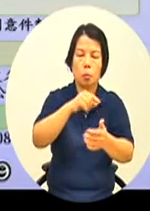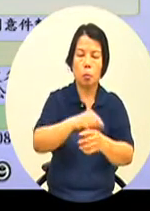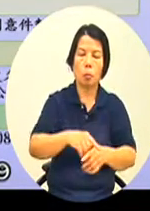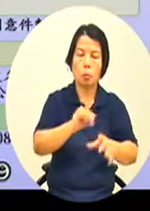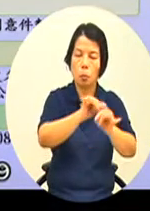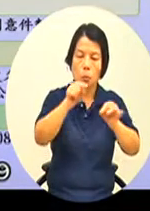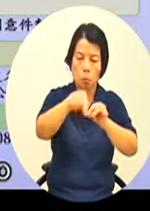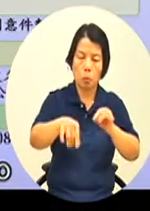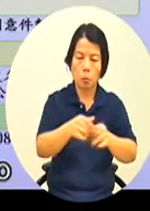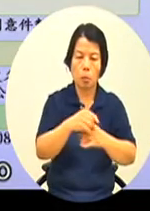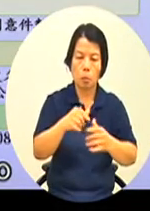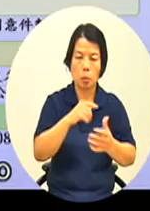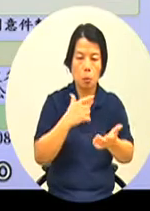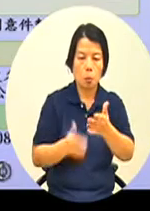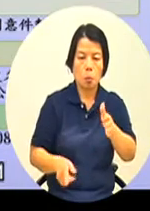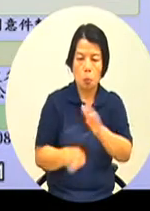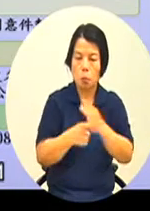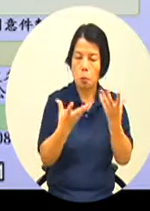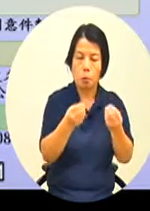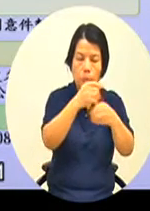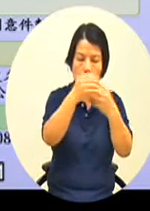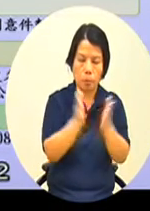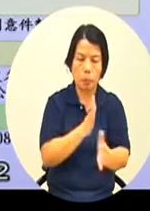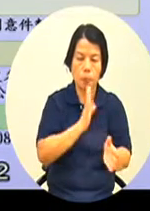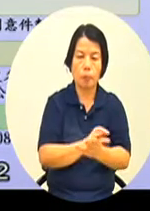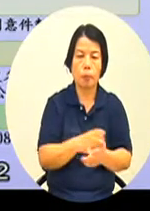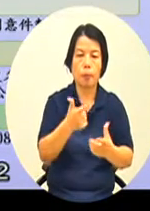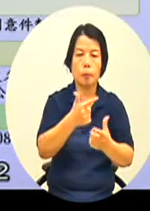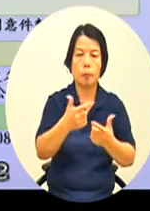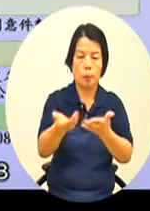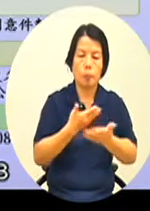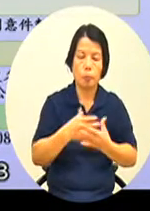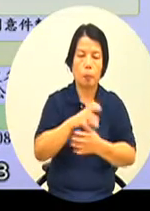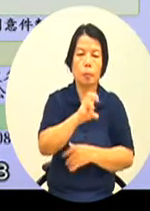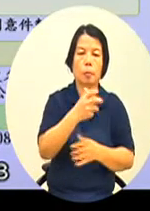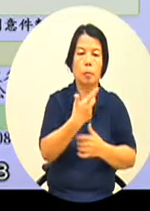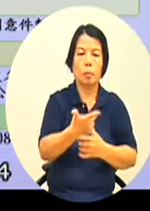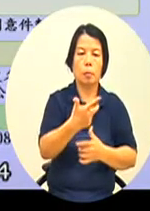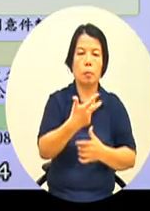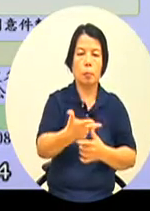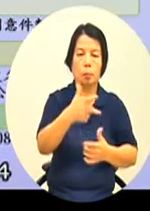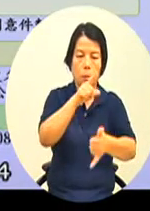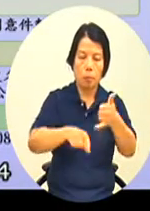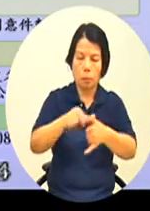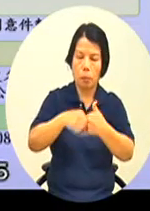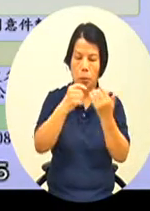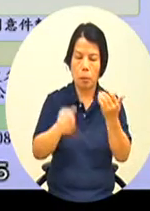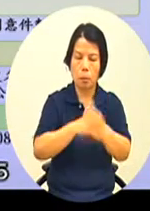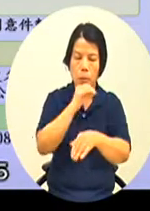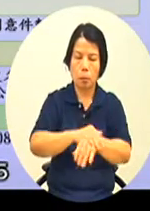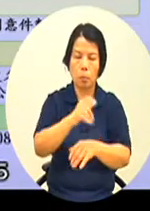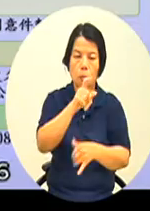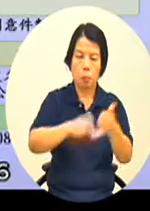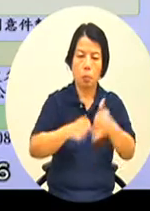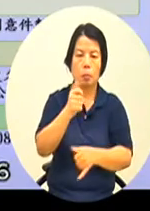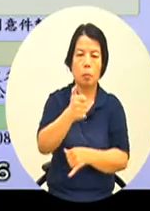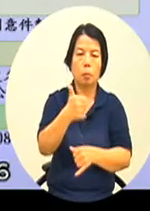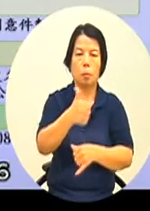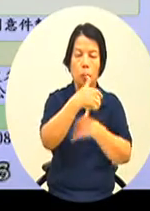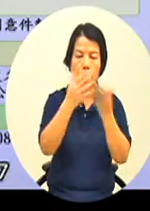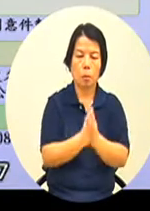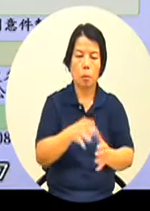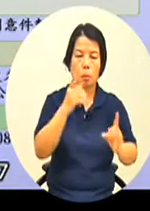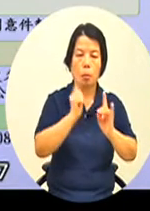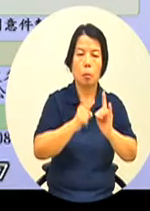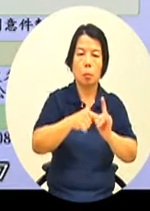的一个部分，我们也受理了新办事业计划一共有87件，也完成了50案。那在辅导宗教团体土地